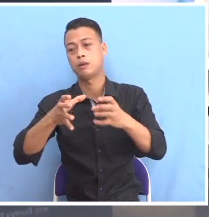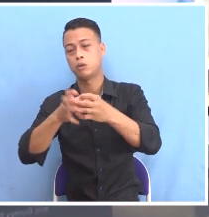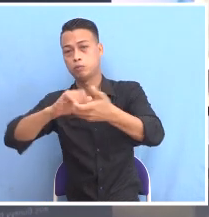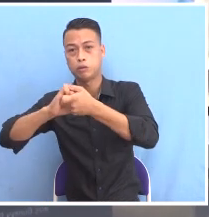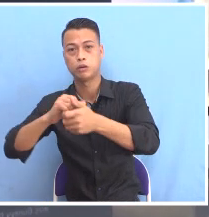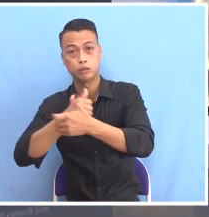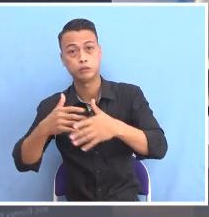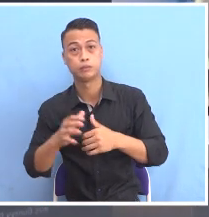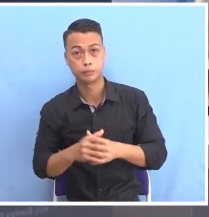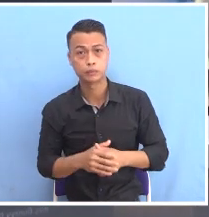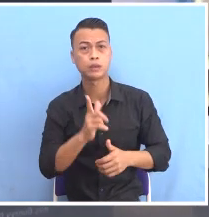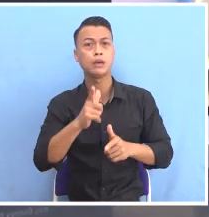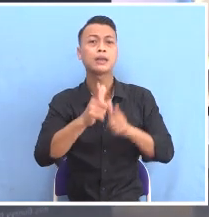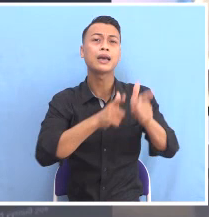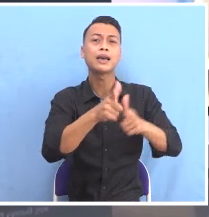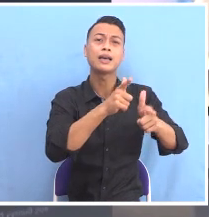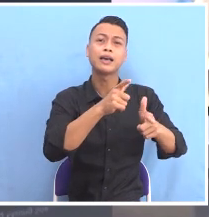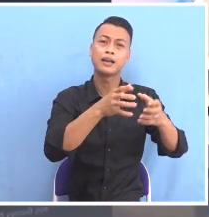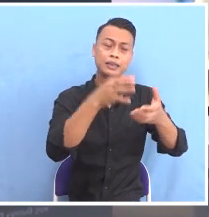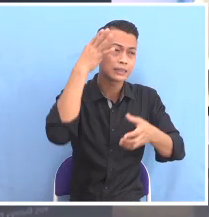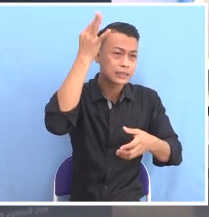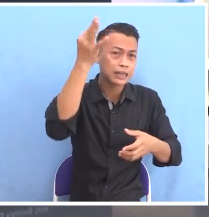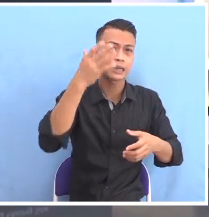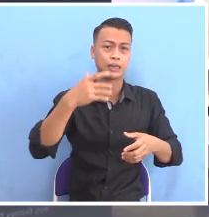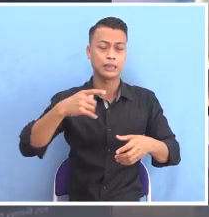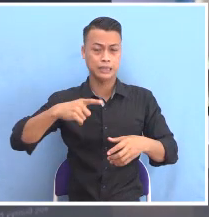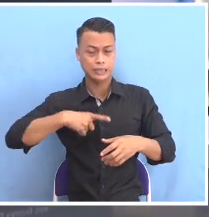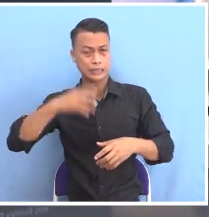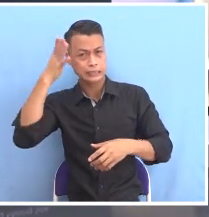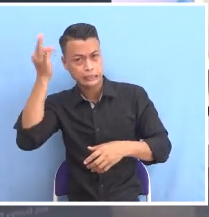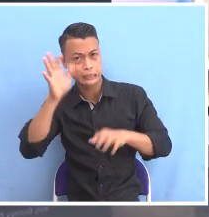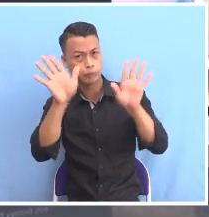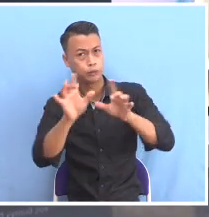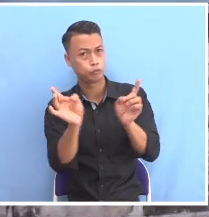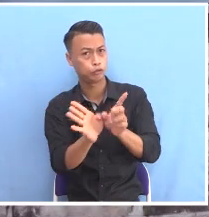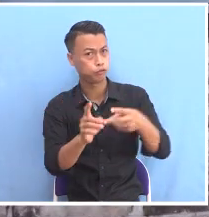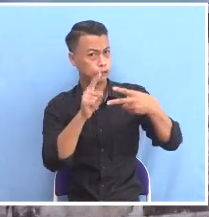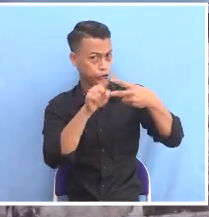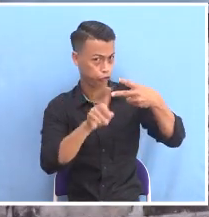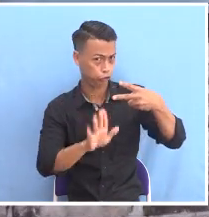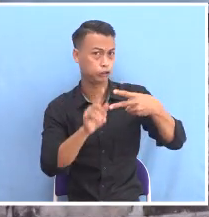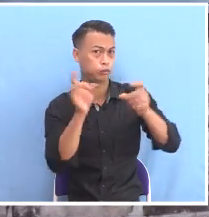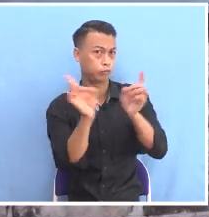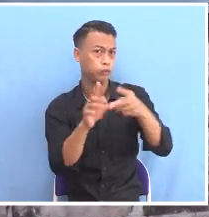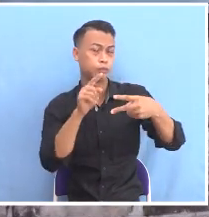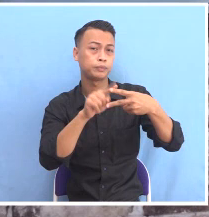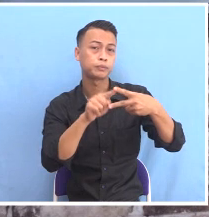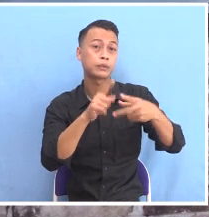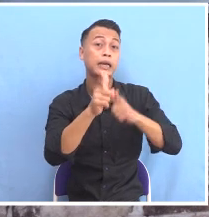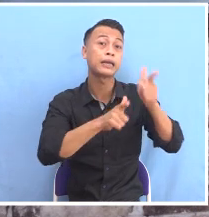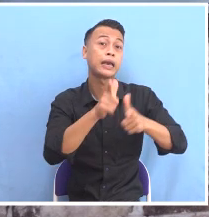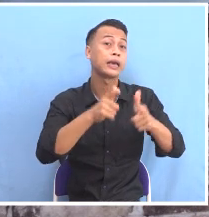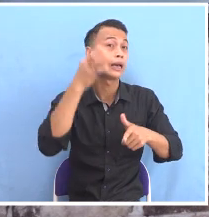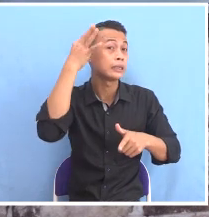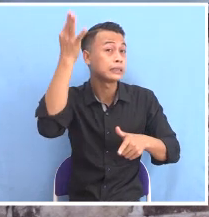ခံနဲ့အစိုးရနဲ့တက်မလို့စဉ်းစားတဲ့အခြေခံကမှတ်ချက်မှာအခြေခံမတူဘူးလို့ကျွန်တော်ကမြင်တယ်။ပထမအချက်ပြောမယ်ဆိုလို့ရှိရင်တိုင်းရင်း